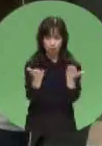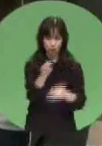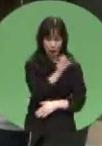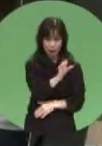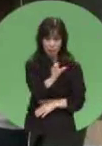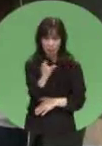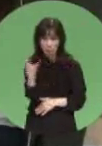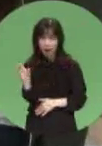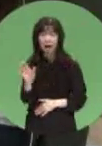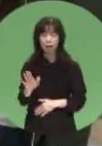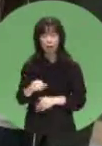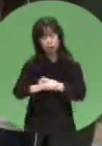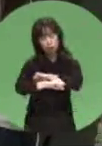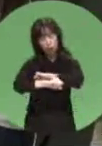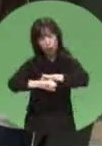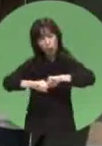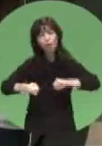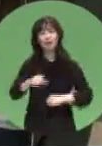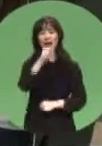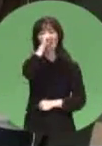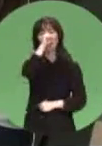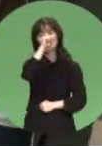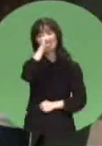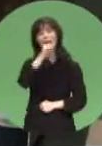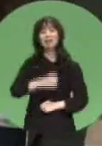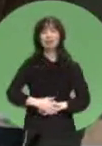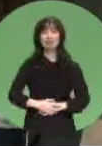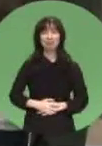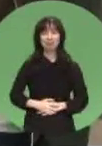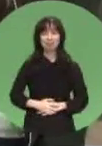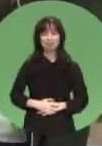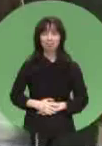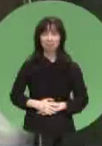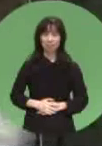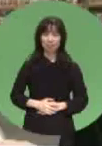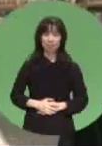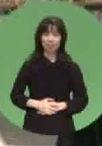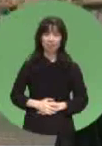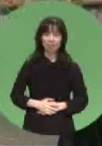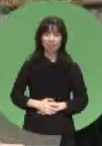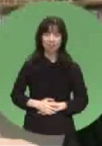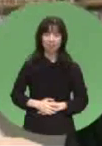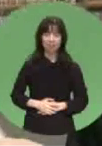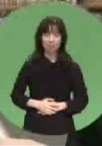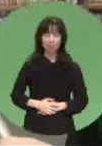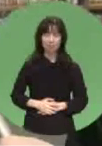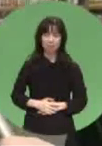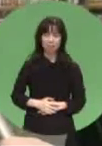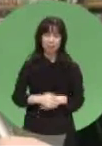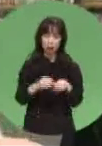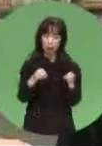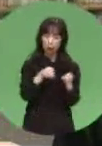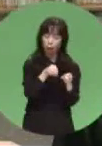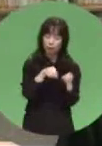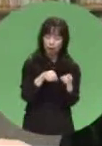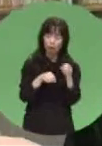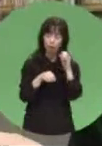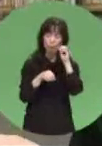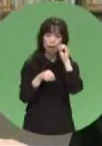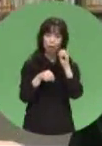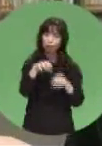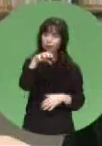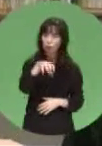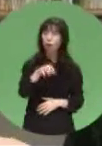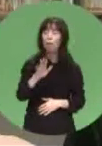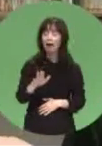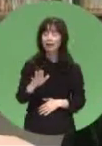すごく広くていいなと思いました。 なんかお茶を飲めるコーナーもあって、